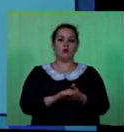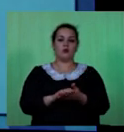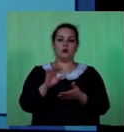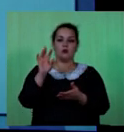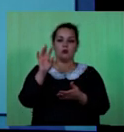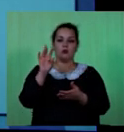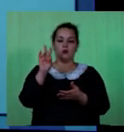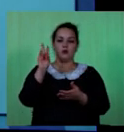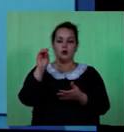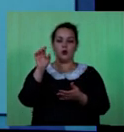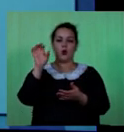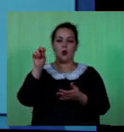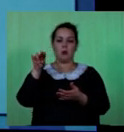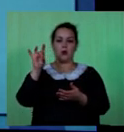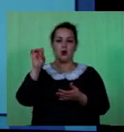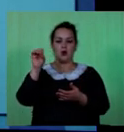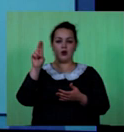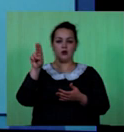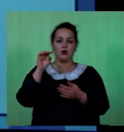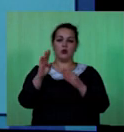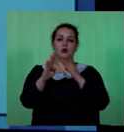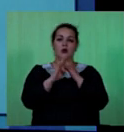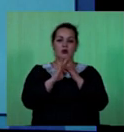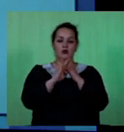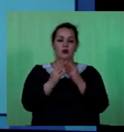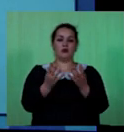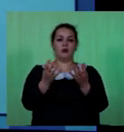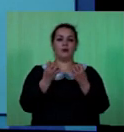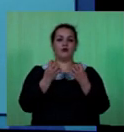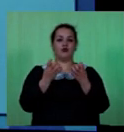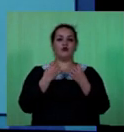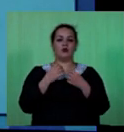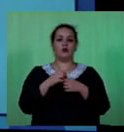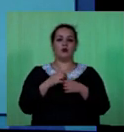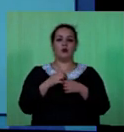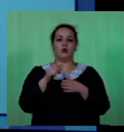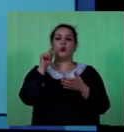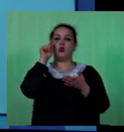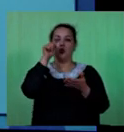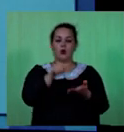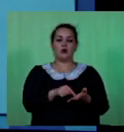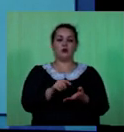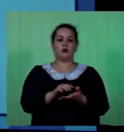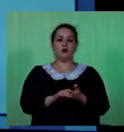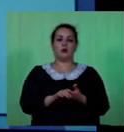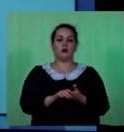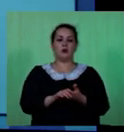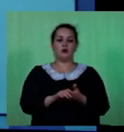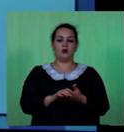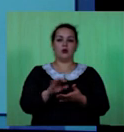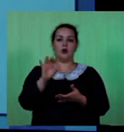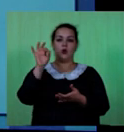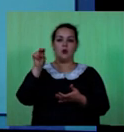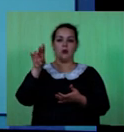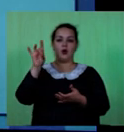неопределенные, отрицательные, притяжательные, указательные и